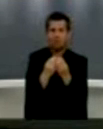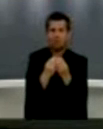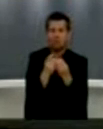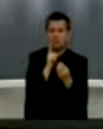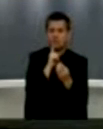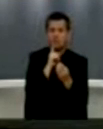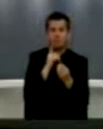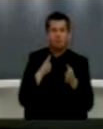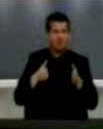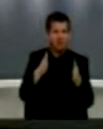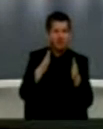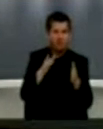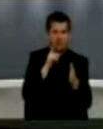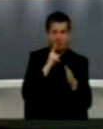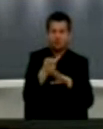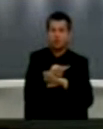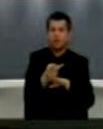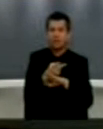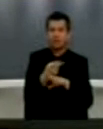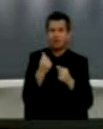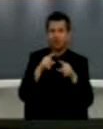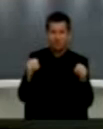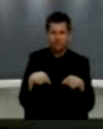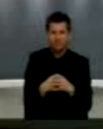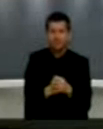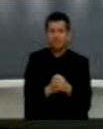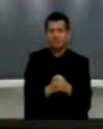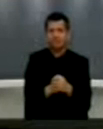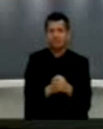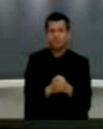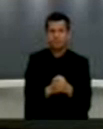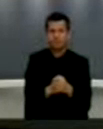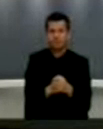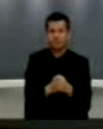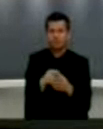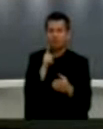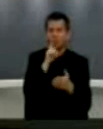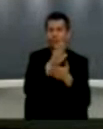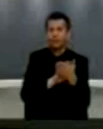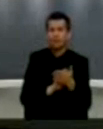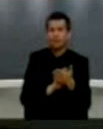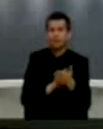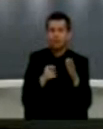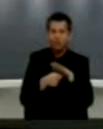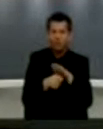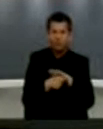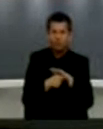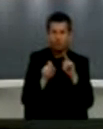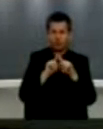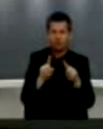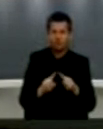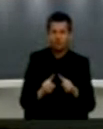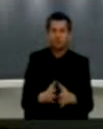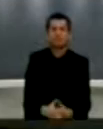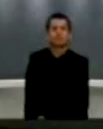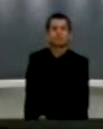ku ka pronë shoqërore. Pra keni ndërmarr diçka që të fillohet hetime për korrupsion lidhur me këtë pjesë të rrugës?